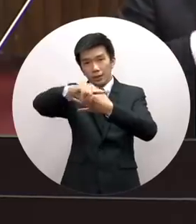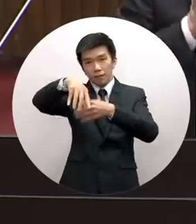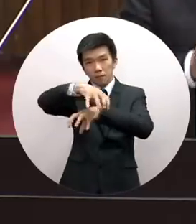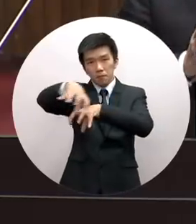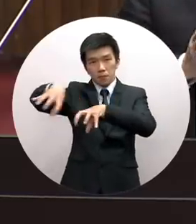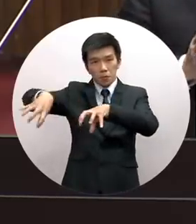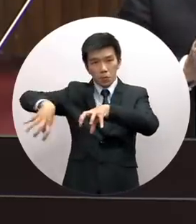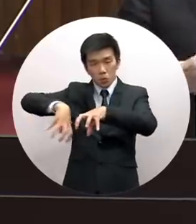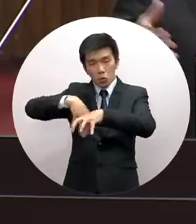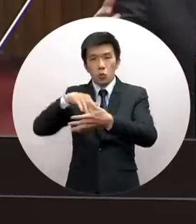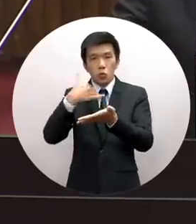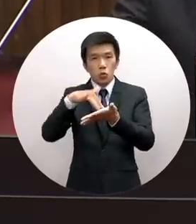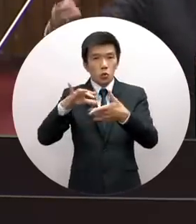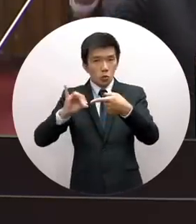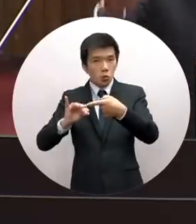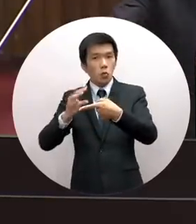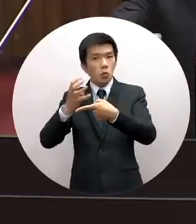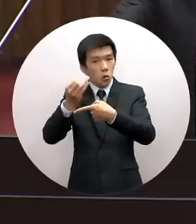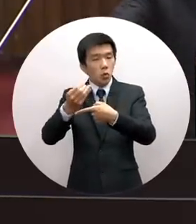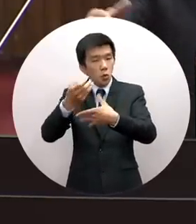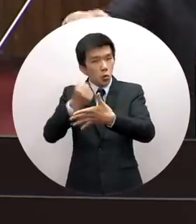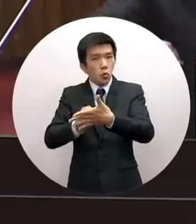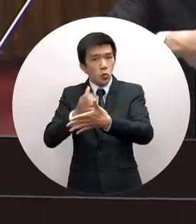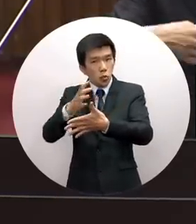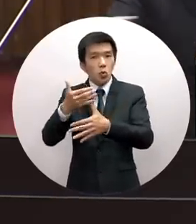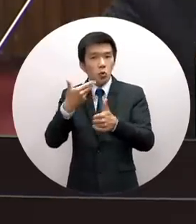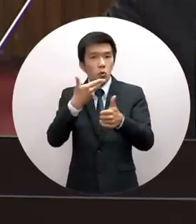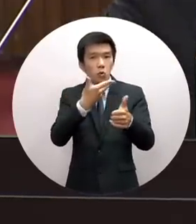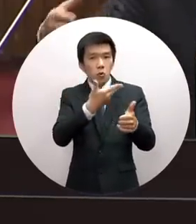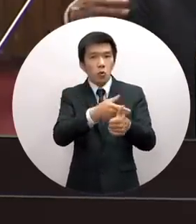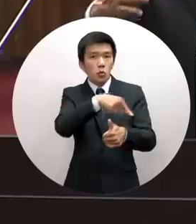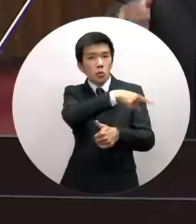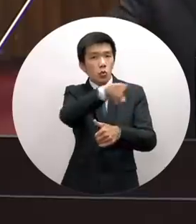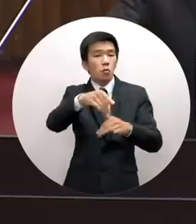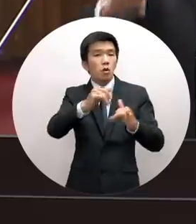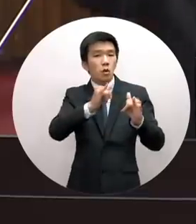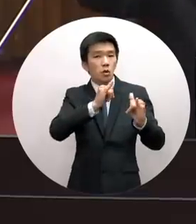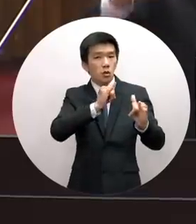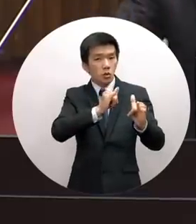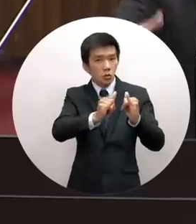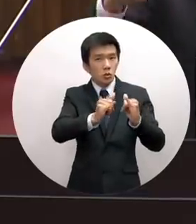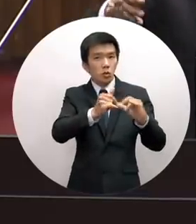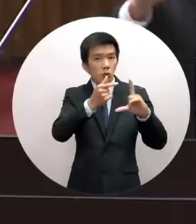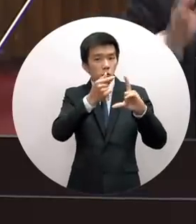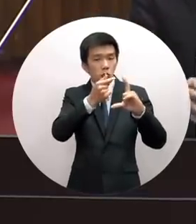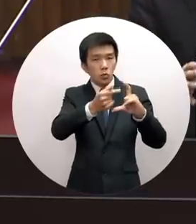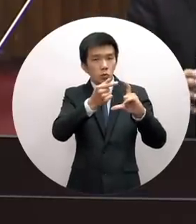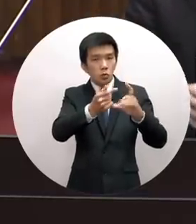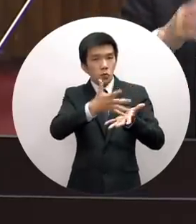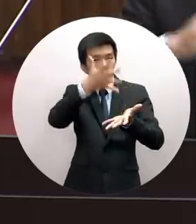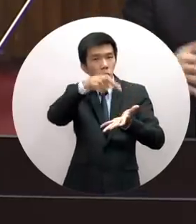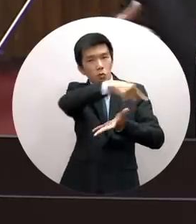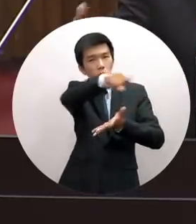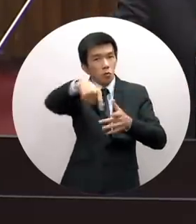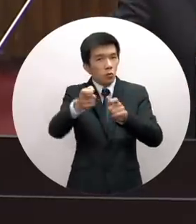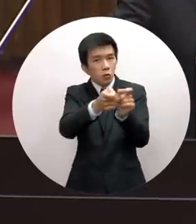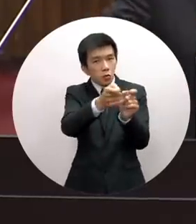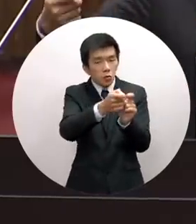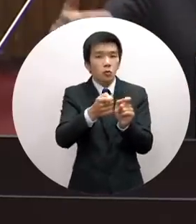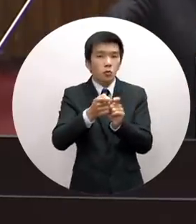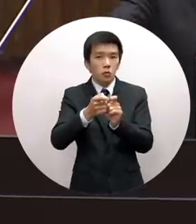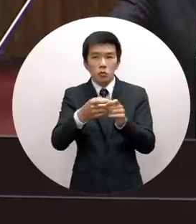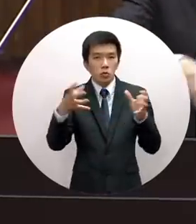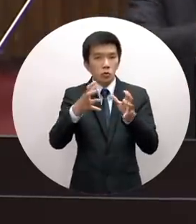留有一定比例给整个这一栋住宅的住户，甚至邻